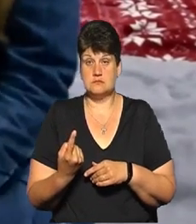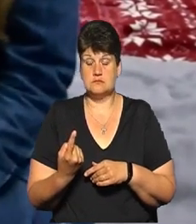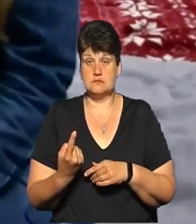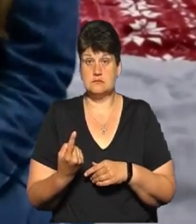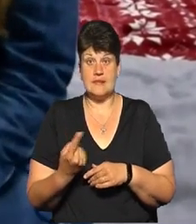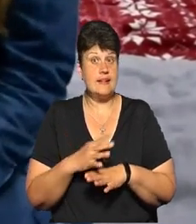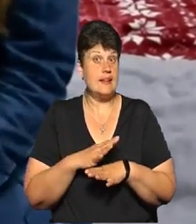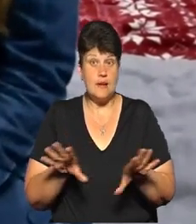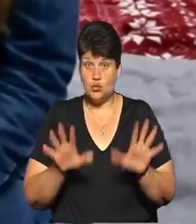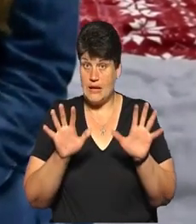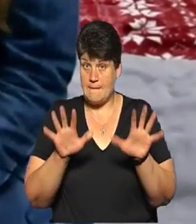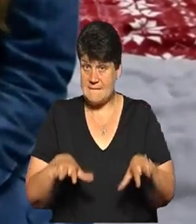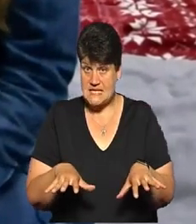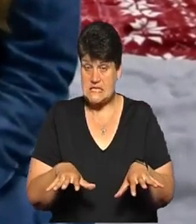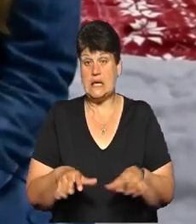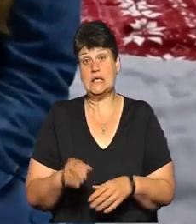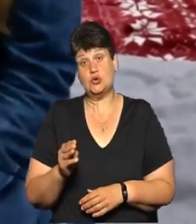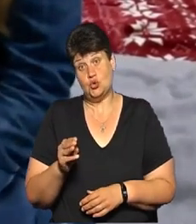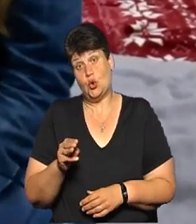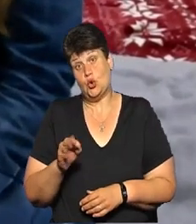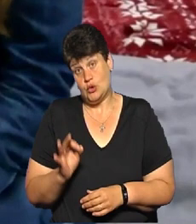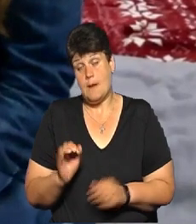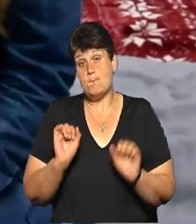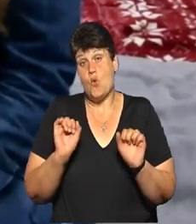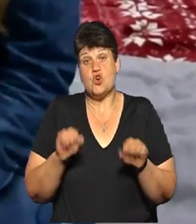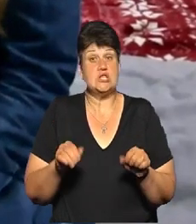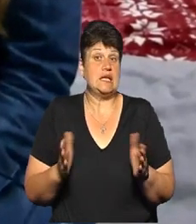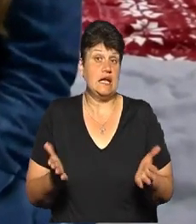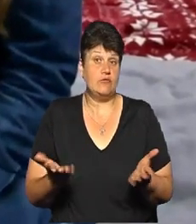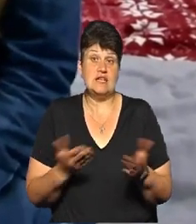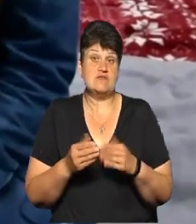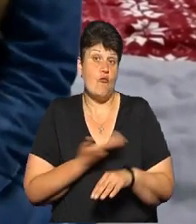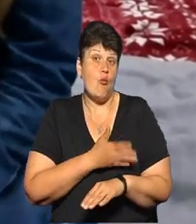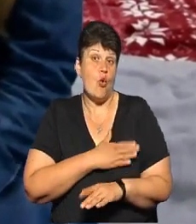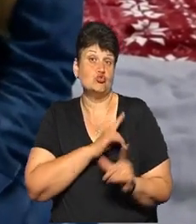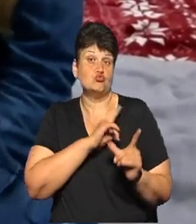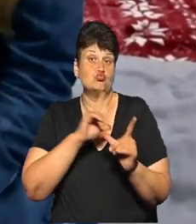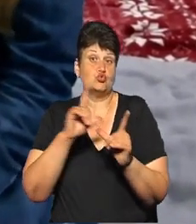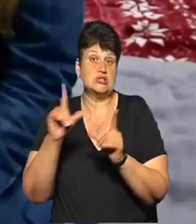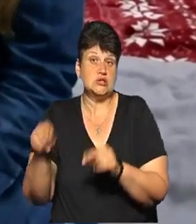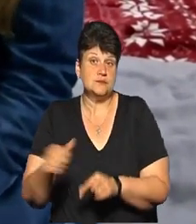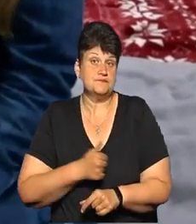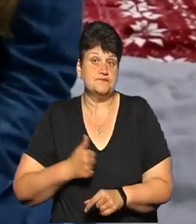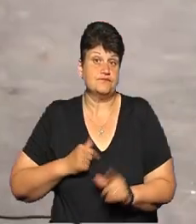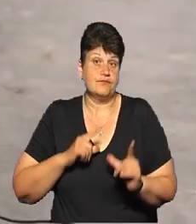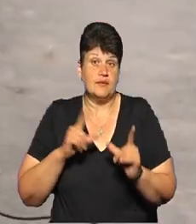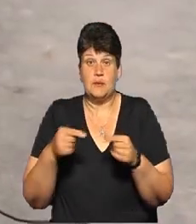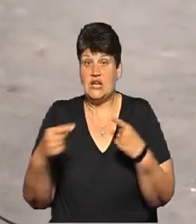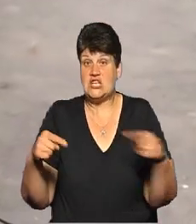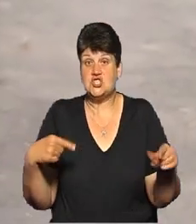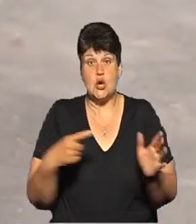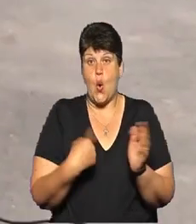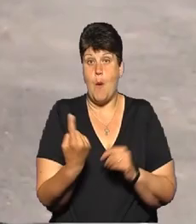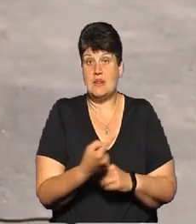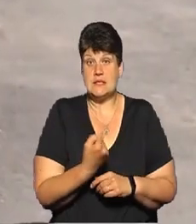не буде місць, тоді, можливо, десь в Польщу поїдемо або по інших областях, я не знаю.